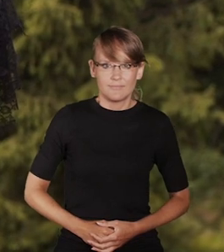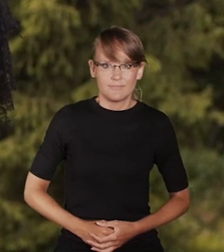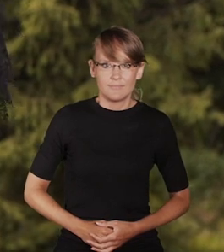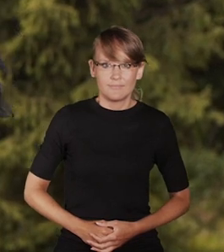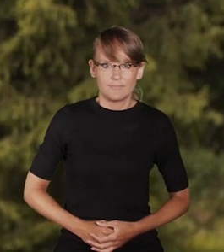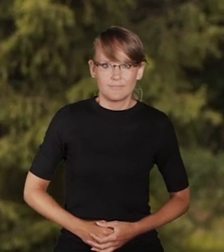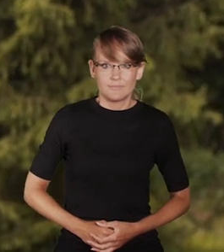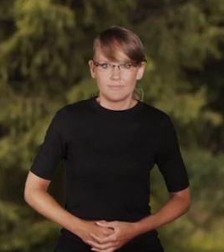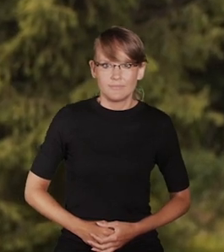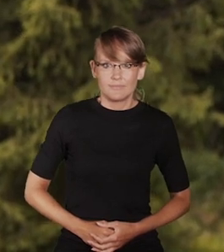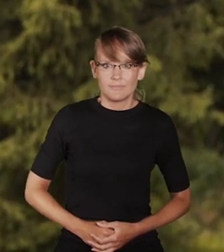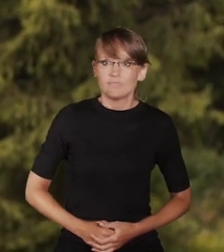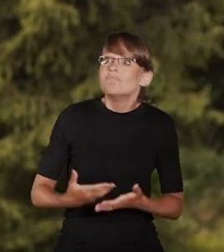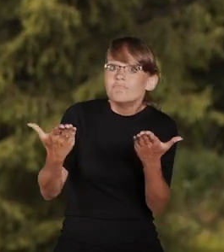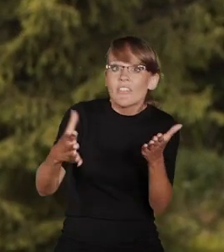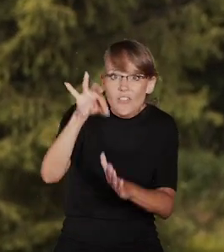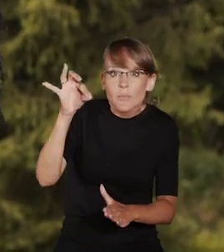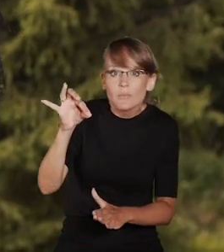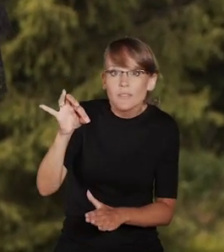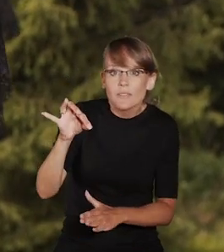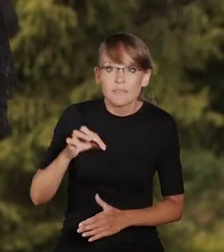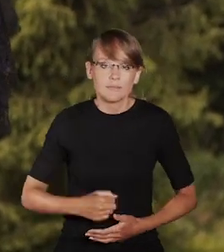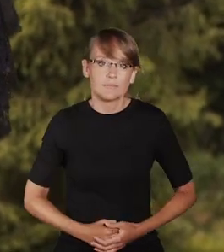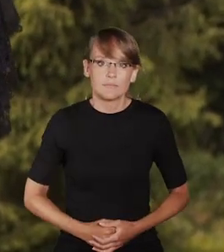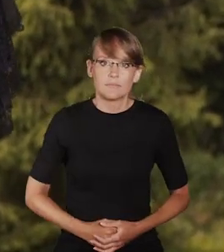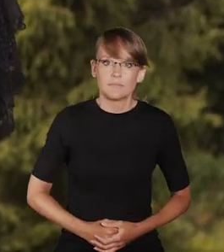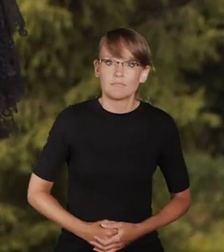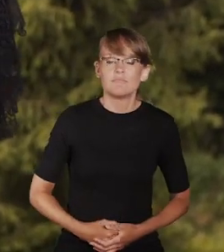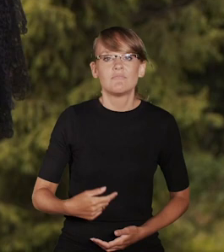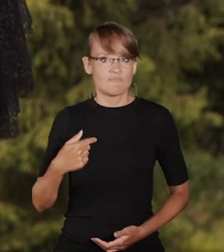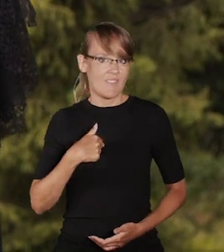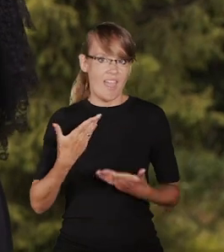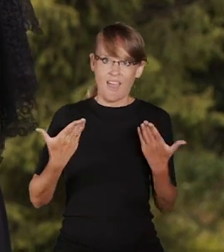Kulą trafiam w podrzuconą kopiejkę. Mam wyśmienite konie.